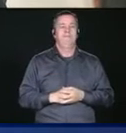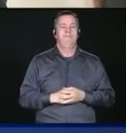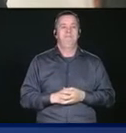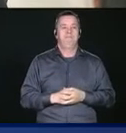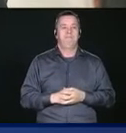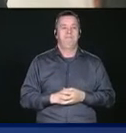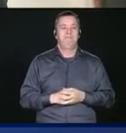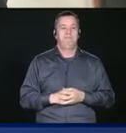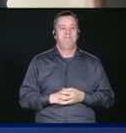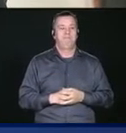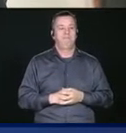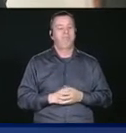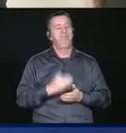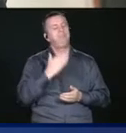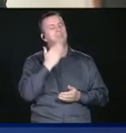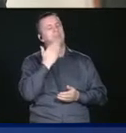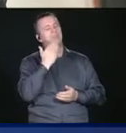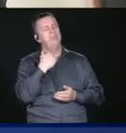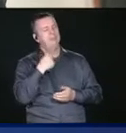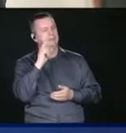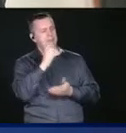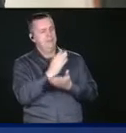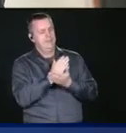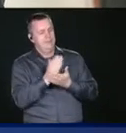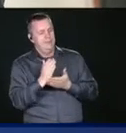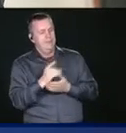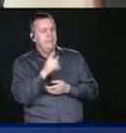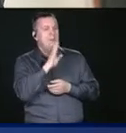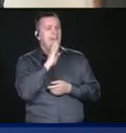Vous avez mentionné que Air Canada